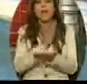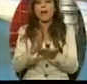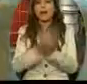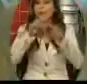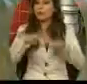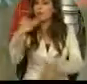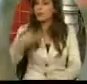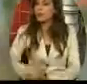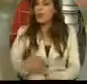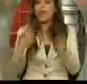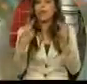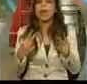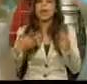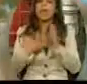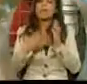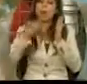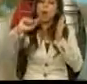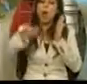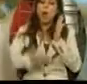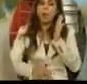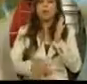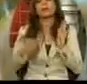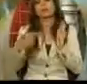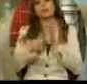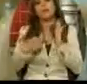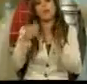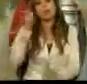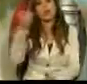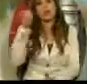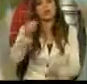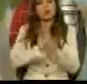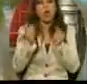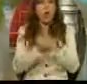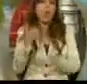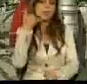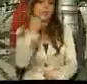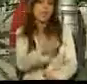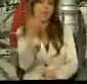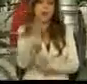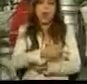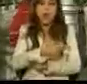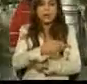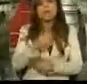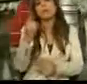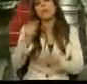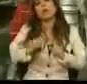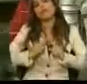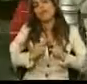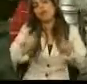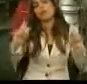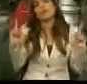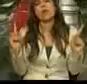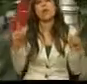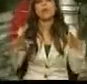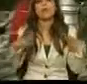להישאר, כדאי שתחפרו קצת לעומק. הסיבה, בסוכניות הנסיעות ובמוקדים של המלונות עצמם, יציעו לכם מחירים שונים לגמרי בעבור